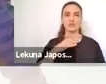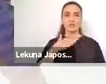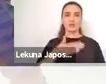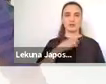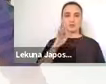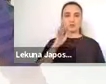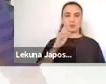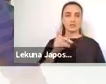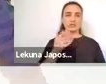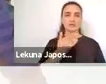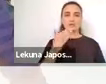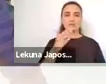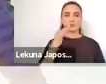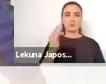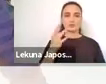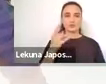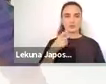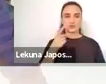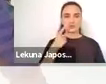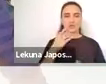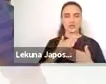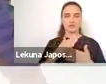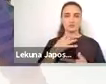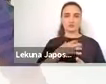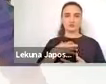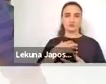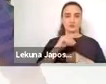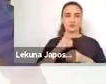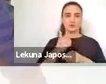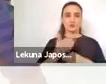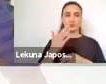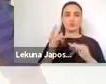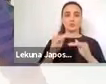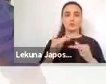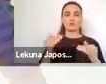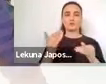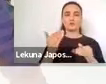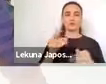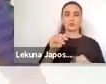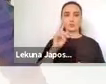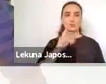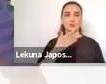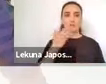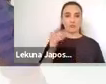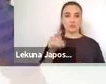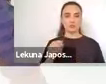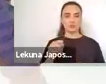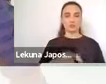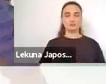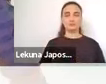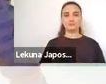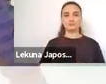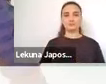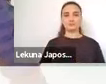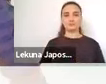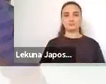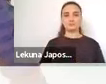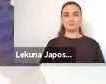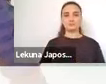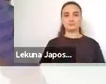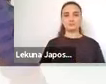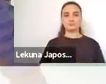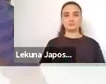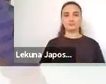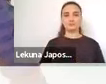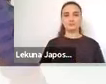რაზეც შენ ამდენჯერ გააკეთე აქცენტი, არის წამყვანი, ანუ რეალურად თუ ბავშვისთვის ეს უკვე უსიამოვნოა, ესე იგი რაღაცას არასწორად